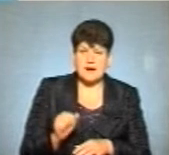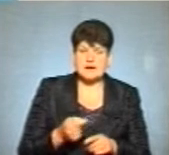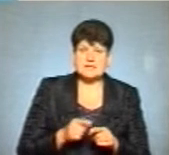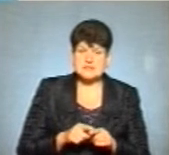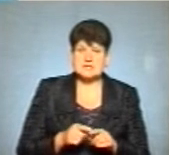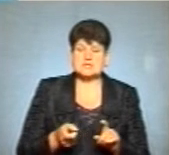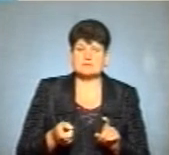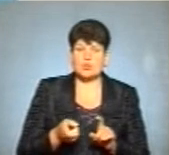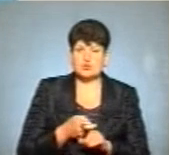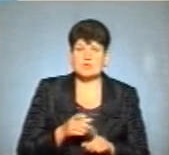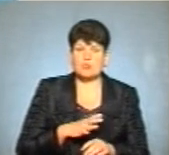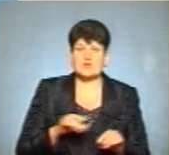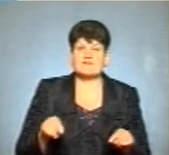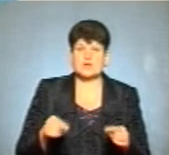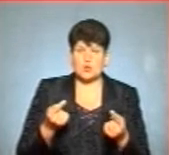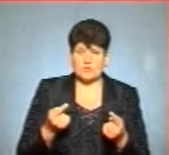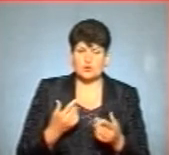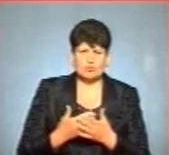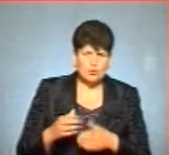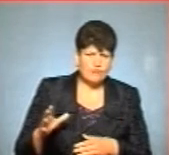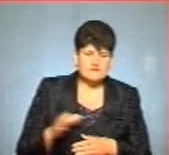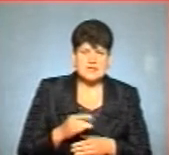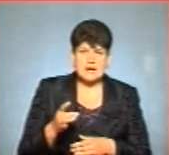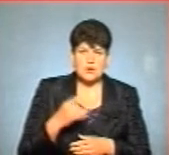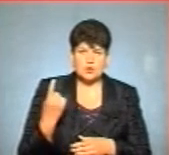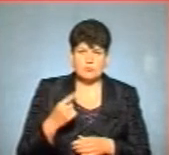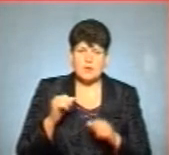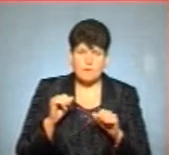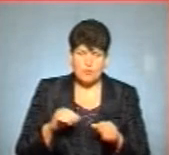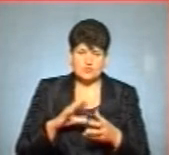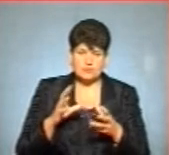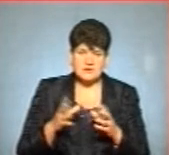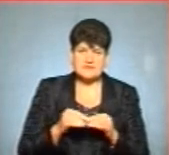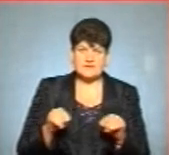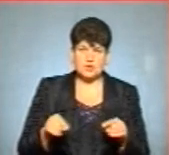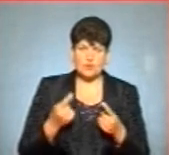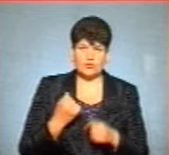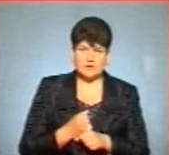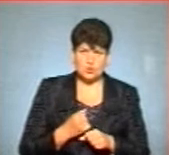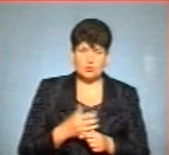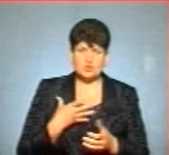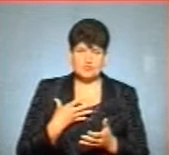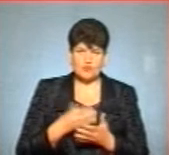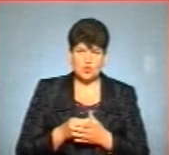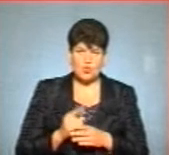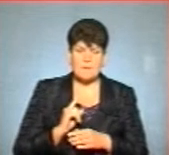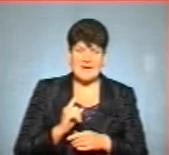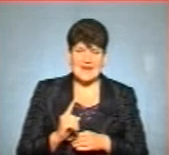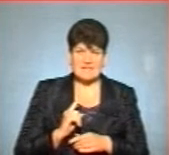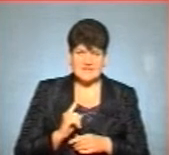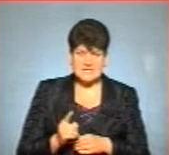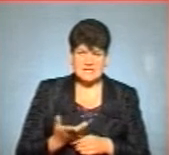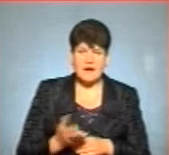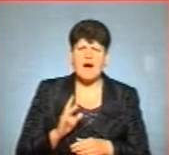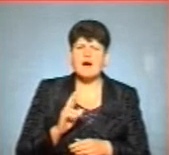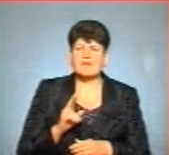були відновлені. Тобто в усіх районах області можуть, в принципі, відновлювати роботу свою перевізники. Як щодо